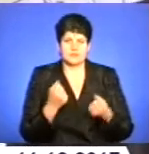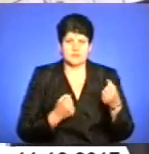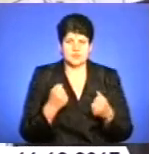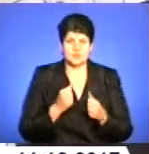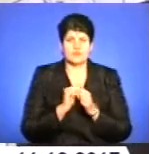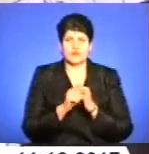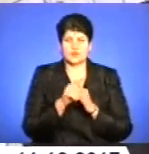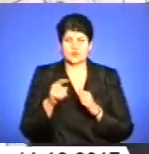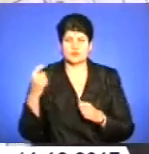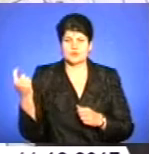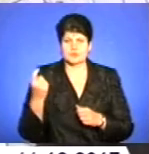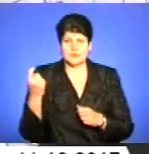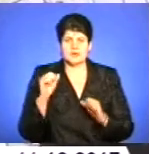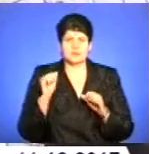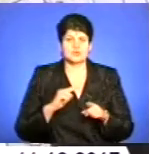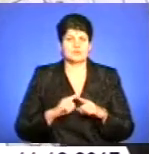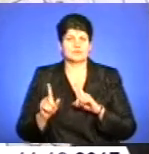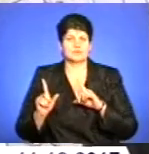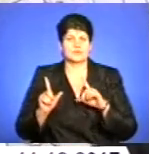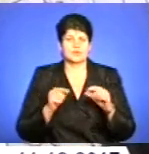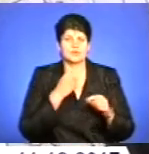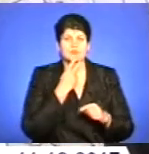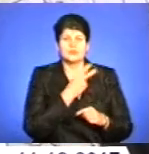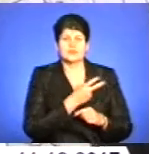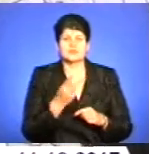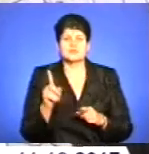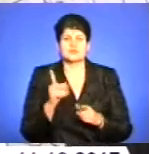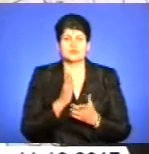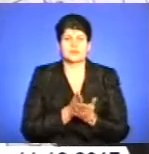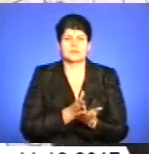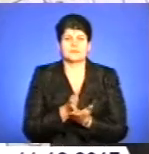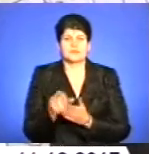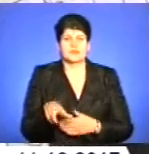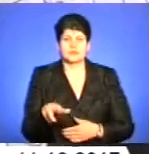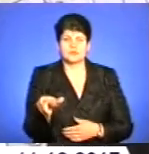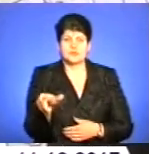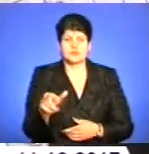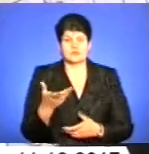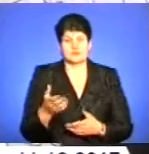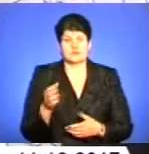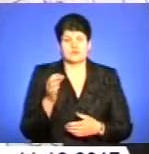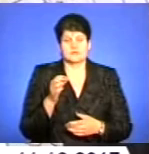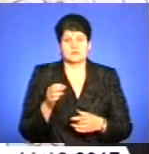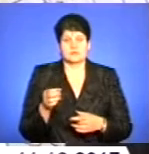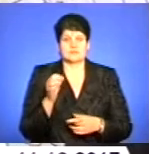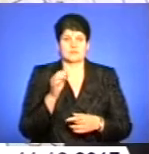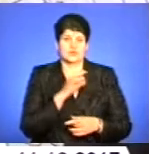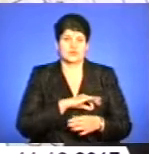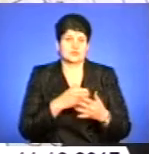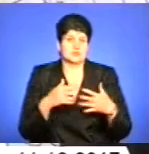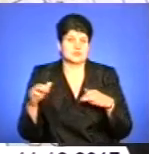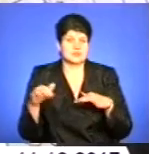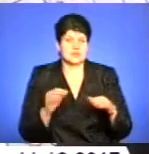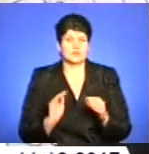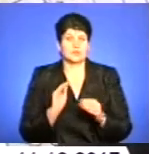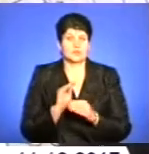які можуть оперативно виїхати, подивитися, що робиться на маршруті і вживати відповідних заходів. Додатково в